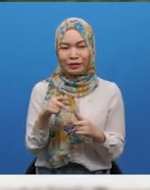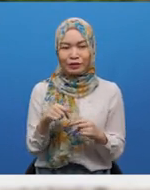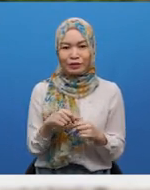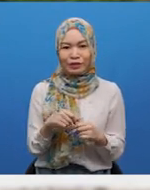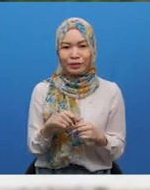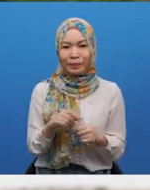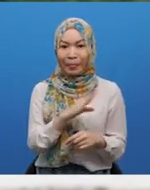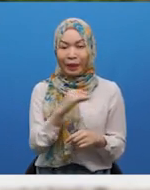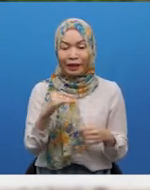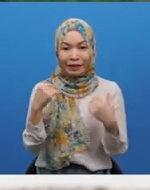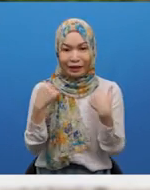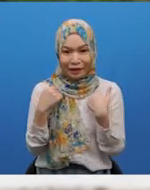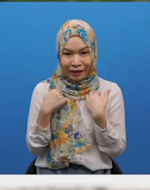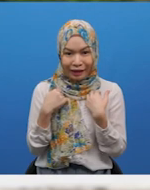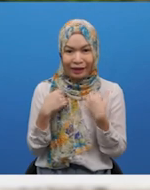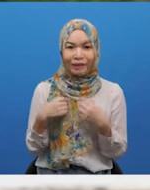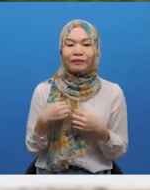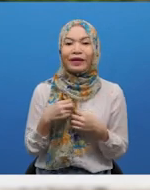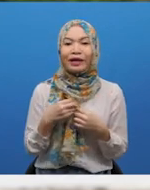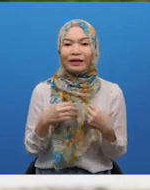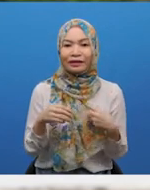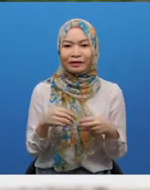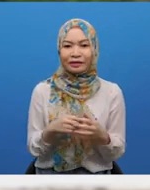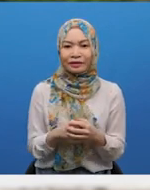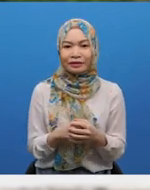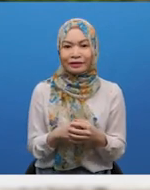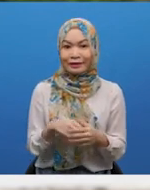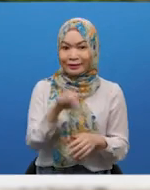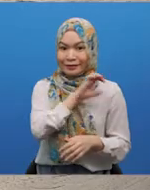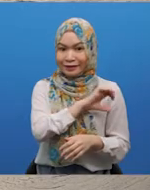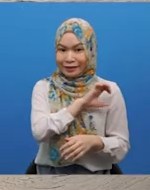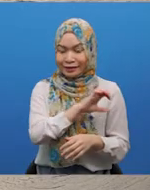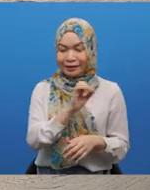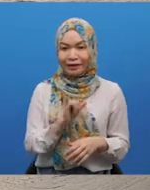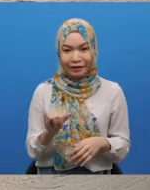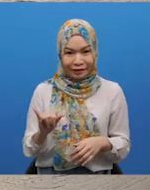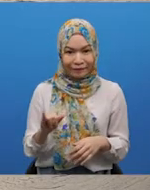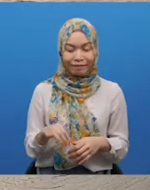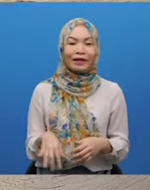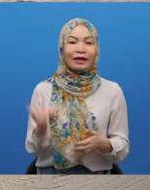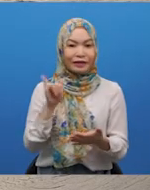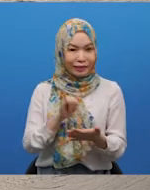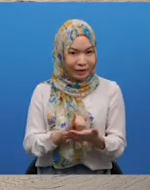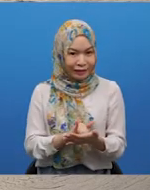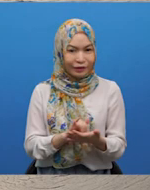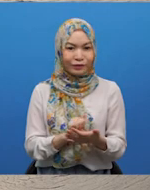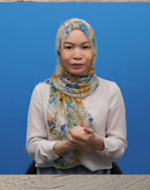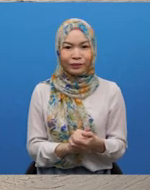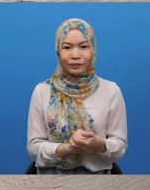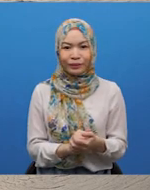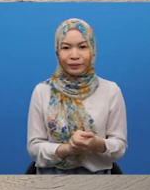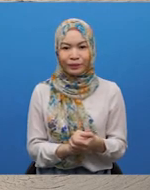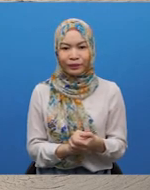masyarakat Melayu lama. Bagaimanakah pula dengan ciri-ciri syair? Ya, murid-murid, ciri-ciri